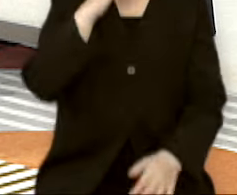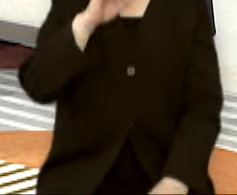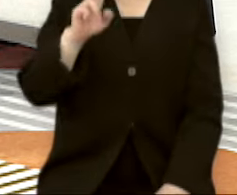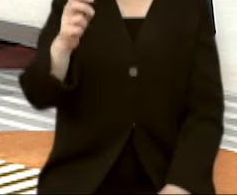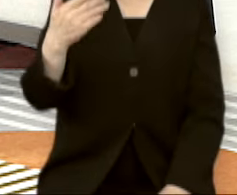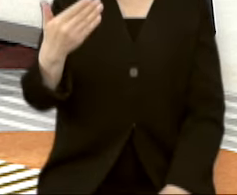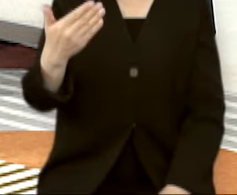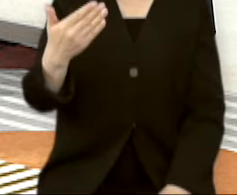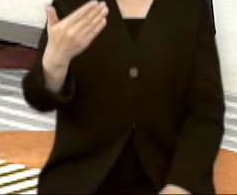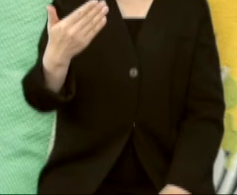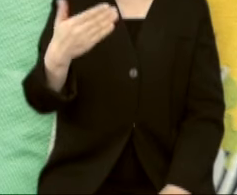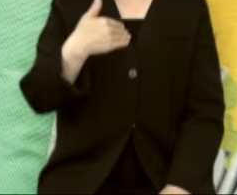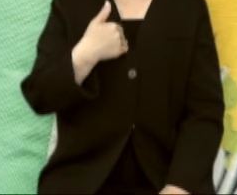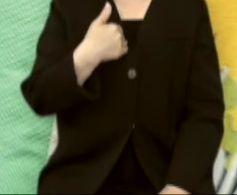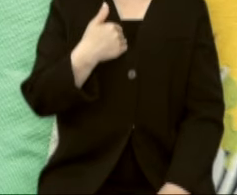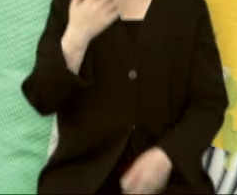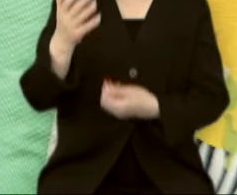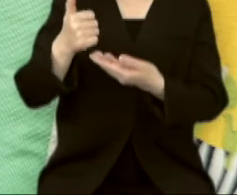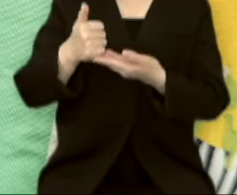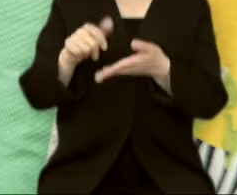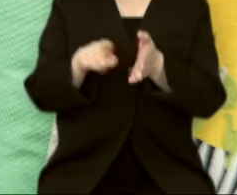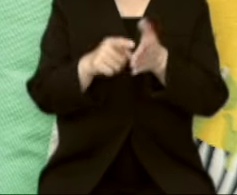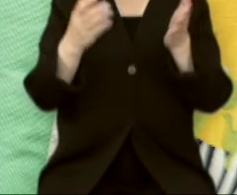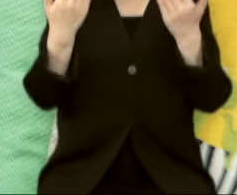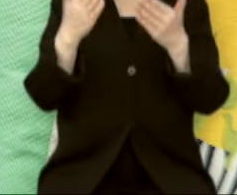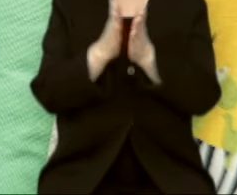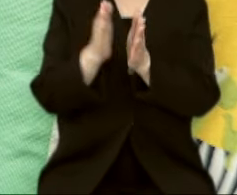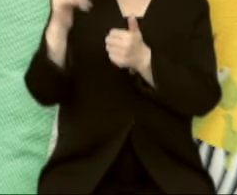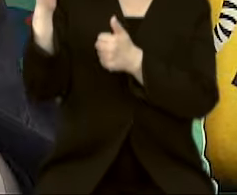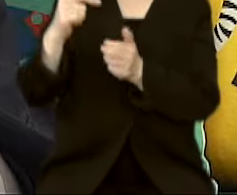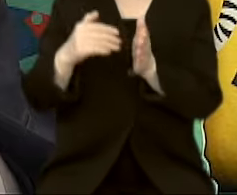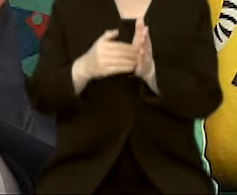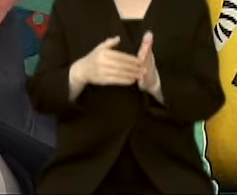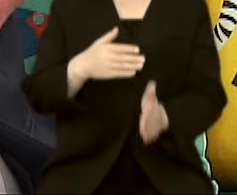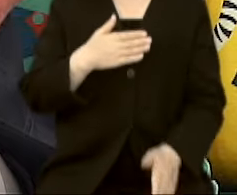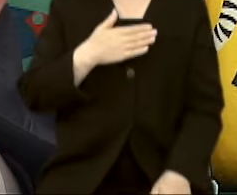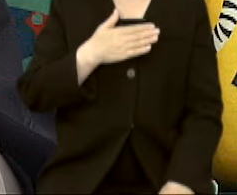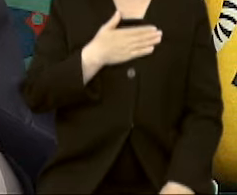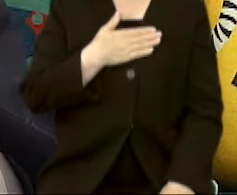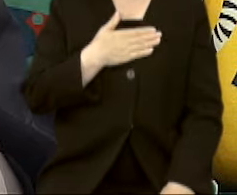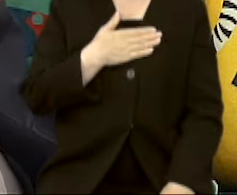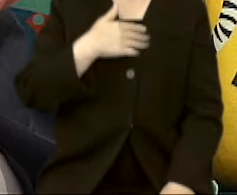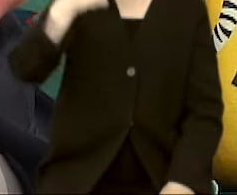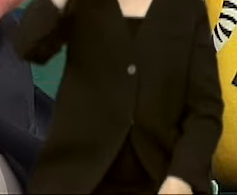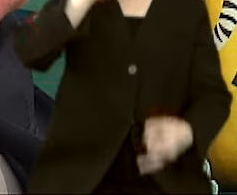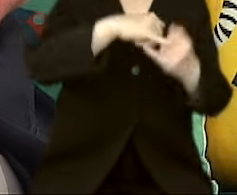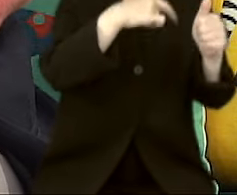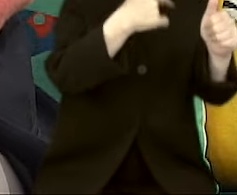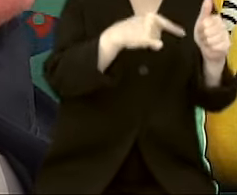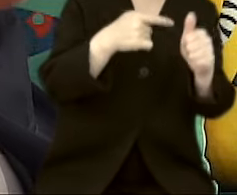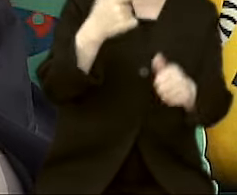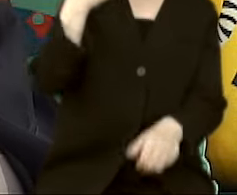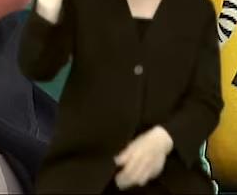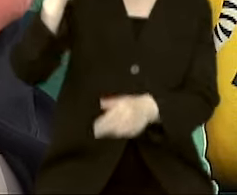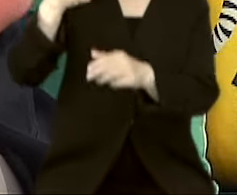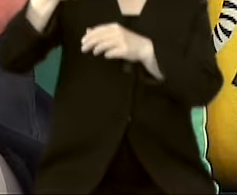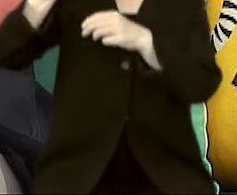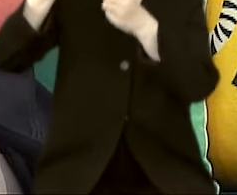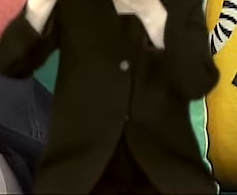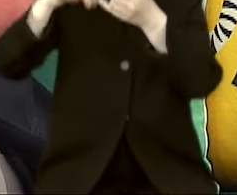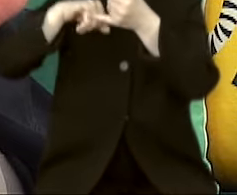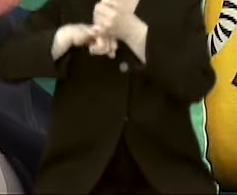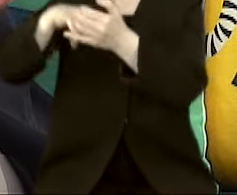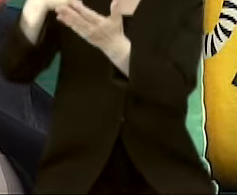29살밖에 되지 않았지만 네. 하나님께서 신학교를 시작하도록 하셔서 제가 구약을 가르치고 저희 네. 목사님 신약을 가르치면서 이제 신학교를